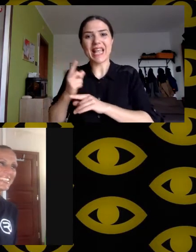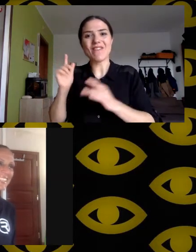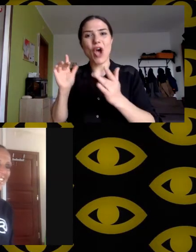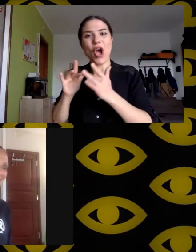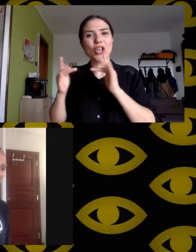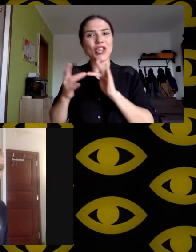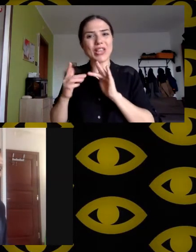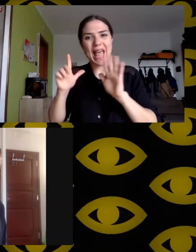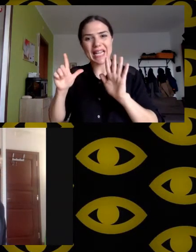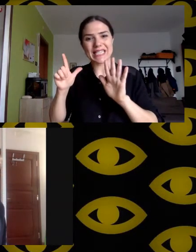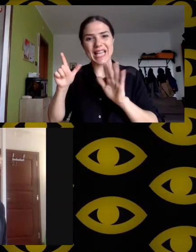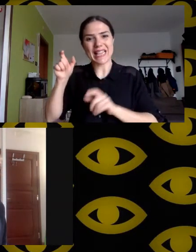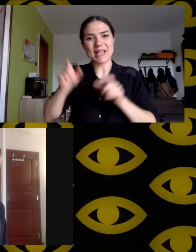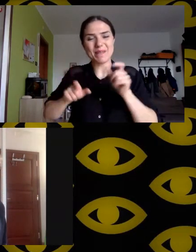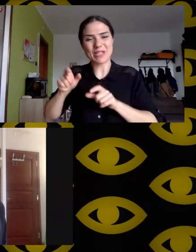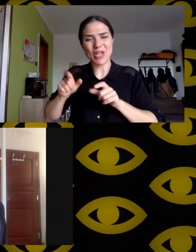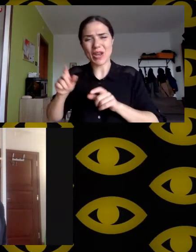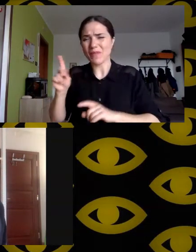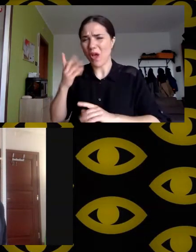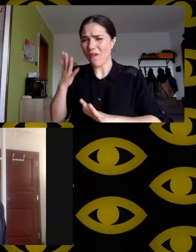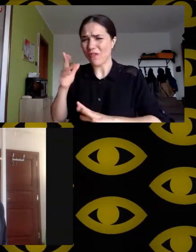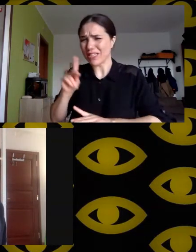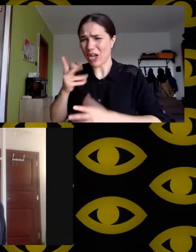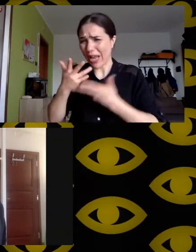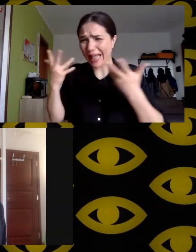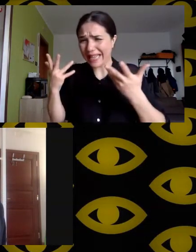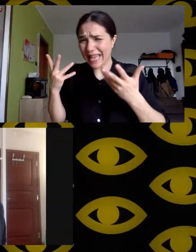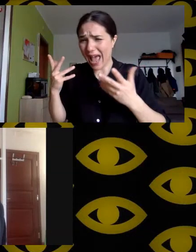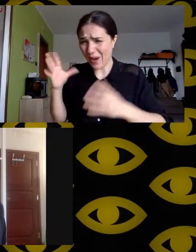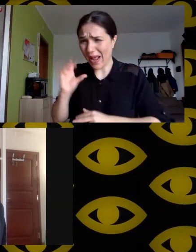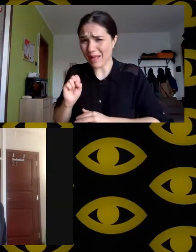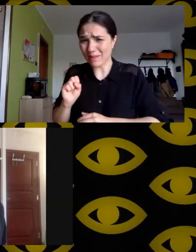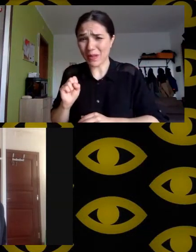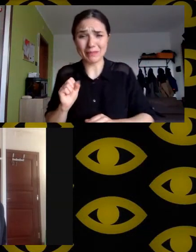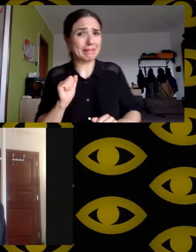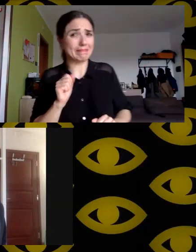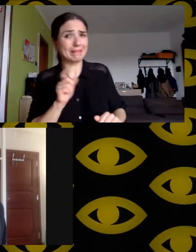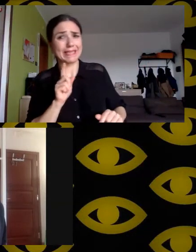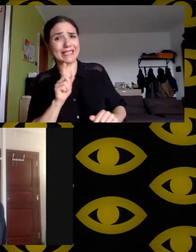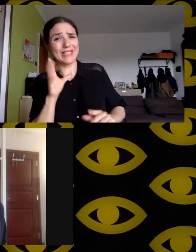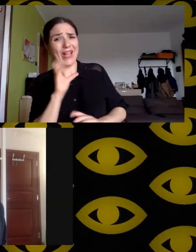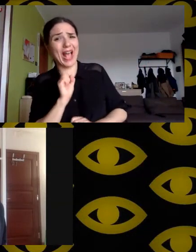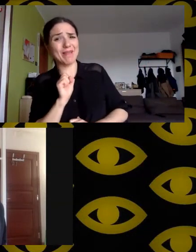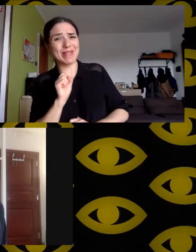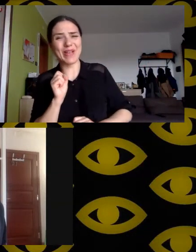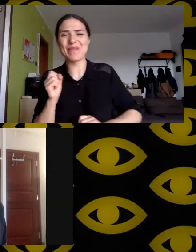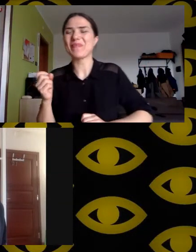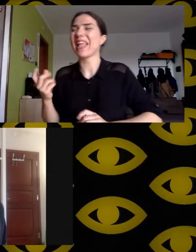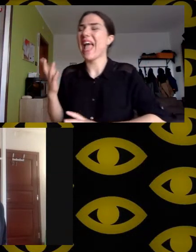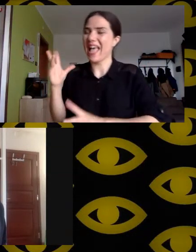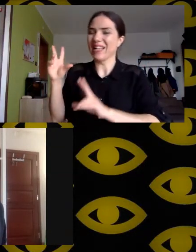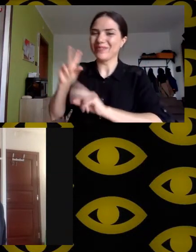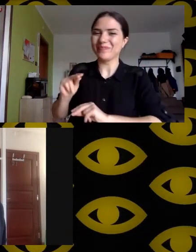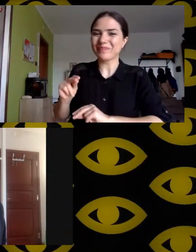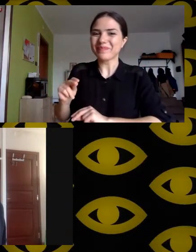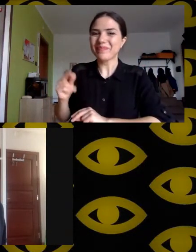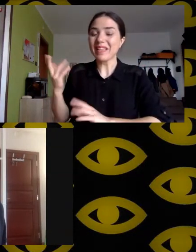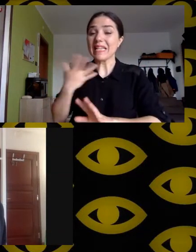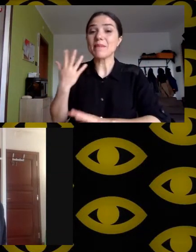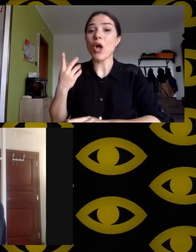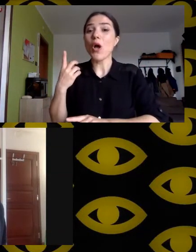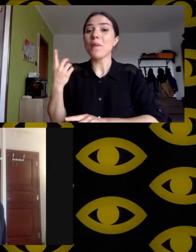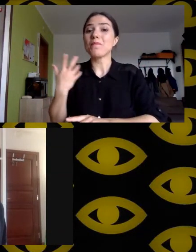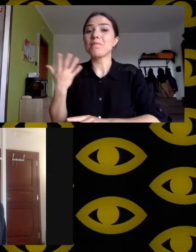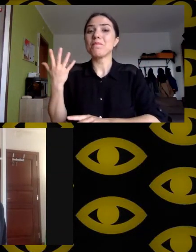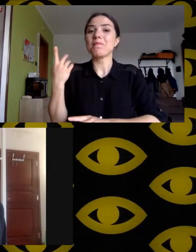quante persone ci sono in mezzo per arrivare a persone che in comune per arrivare a per passare